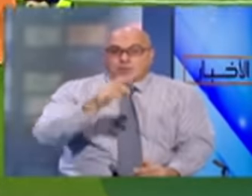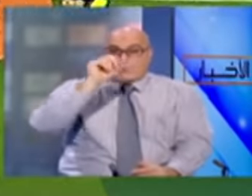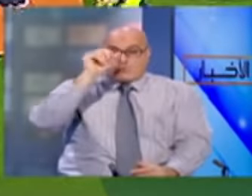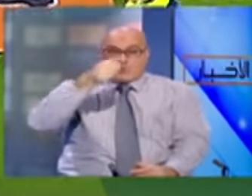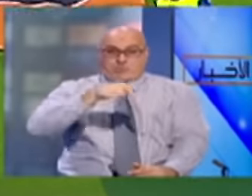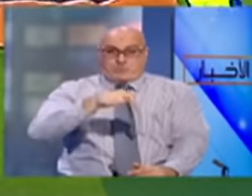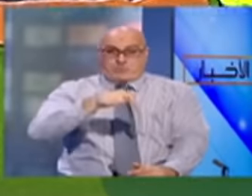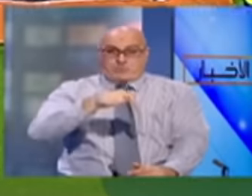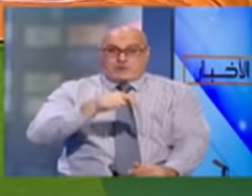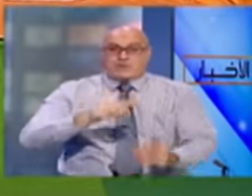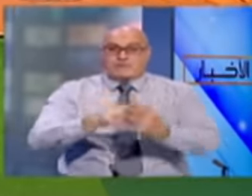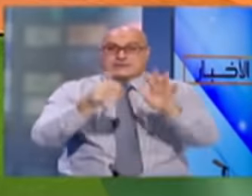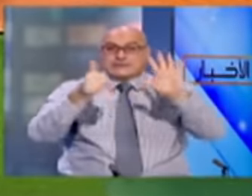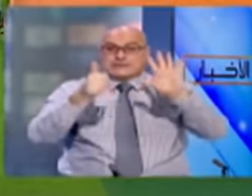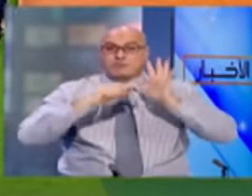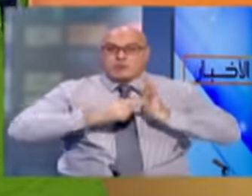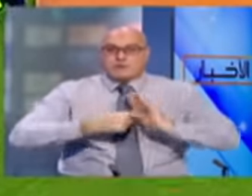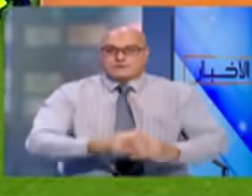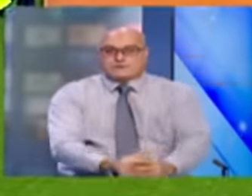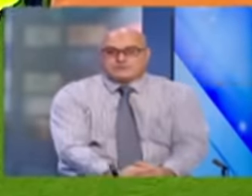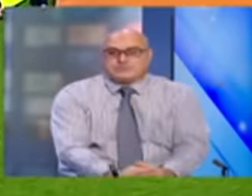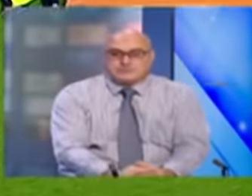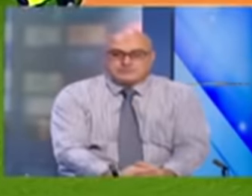المجموعة بست نقاط.